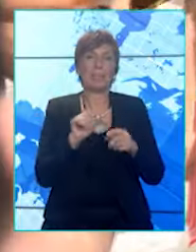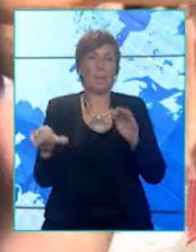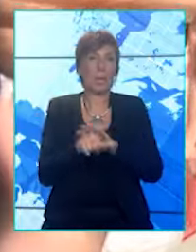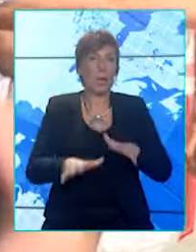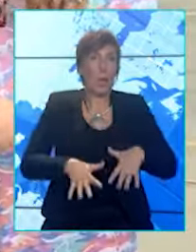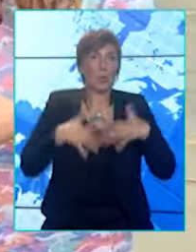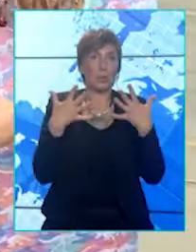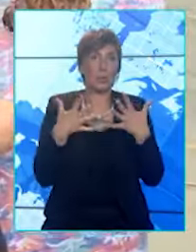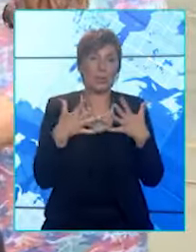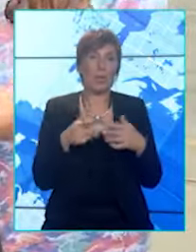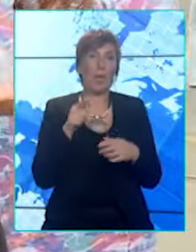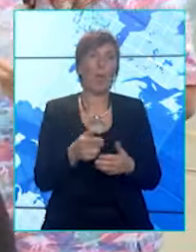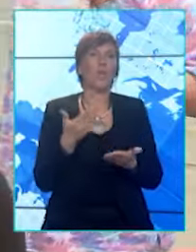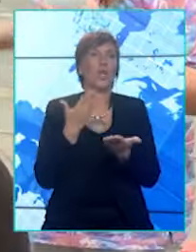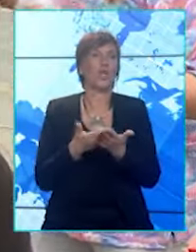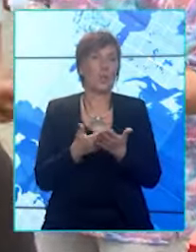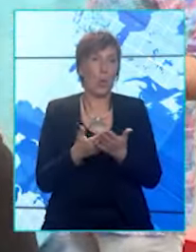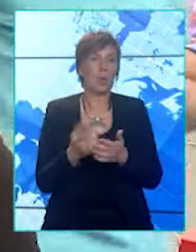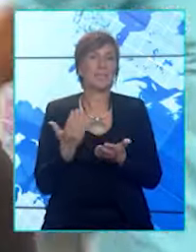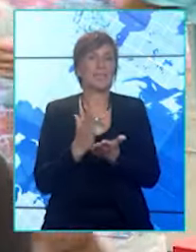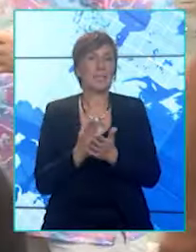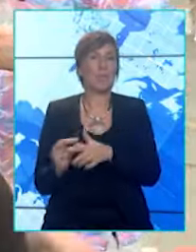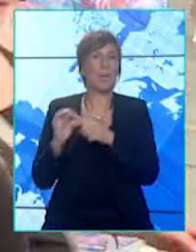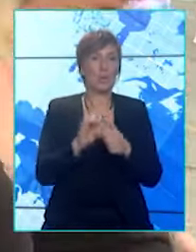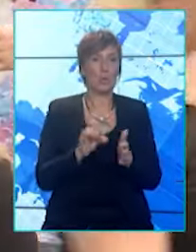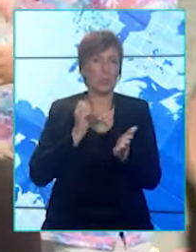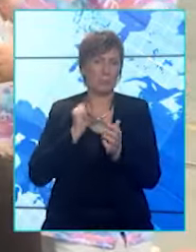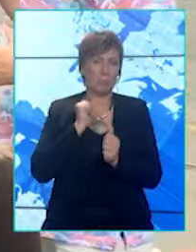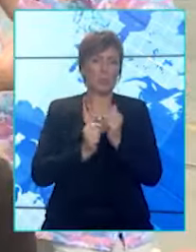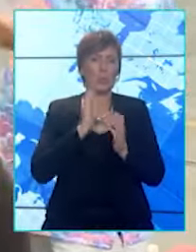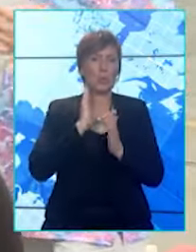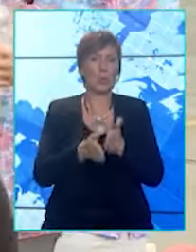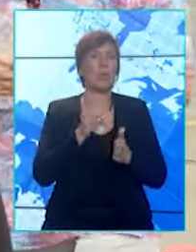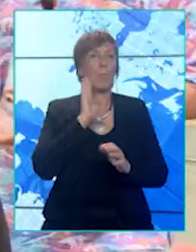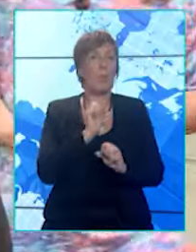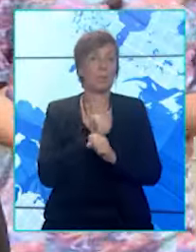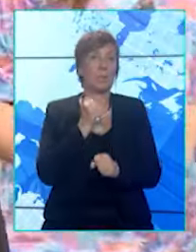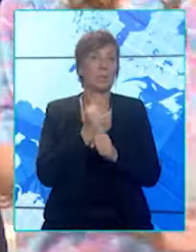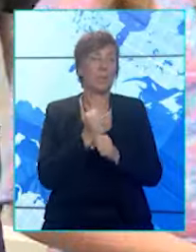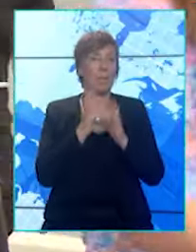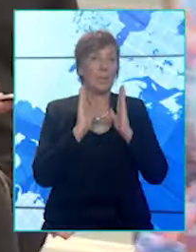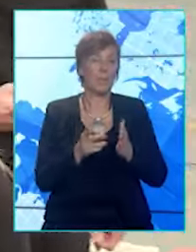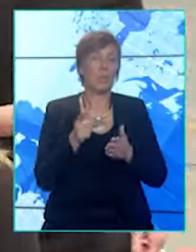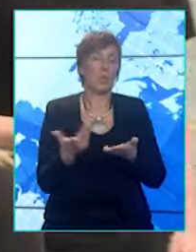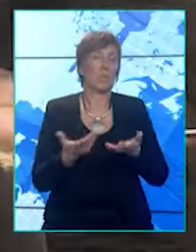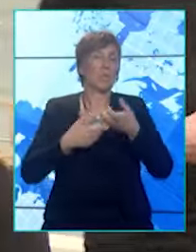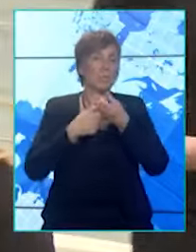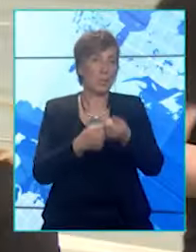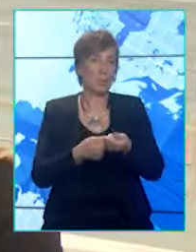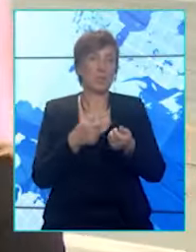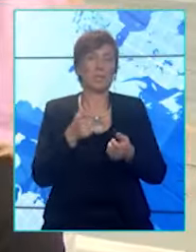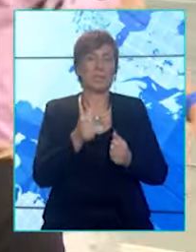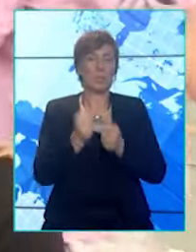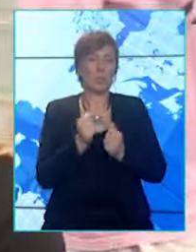oduševljenje. Ovo je dokaz da treba se dovesti utrka u Bosni i Hercegovini, da se napravi neka staza. Da fanovi to zaslužuju, realno, svi da se ima